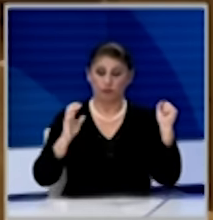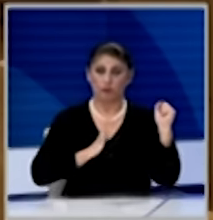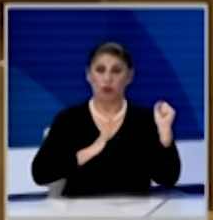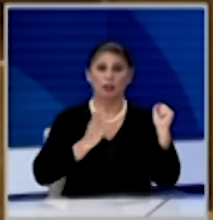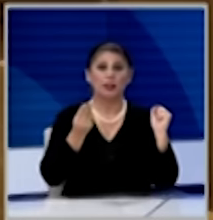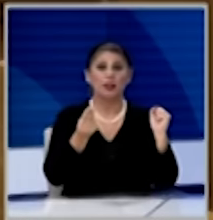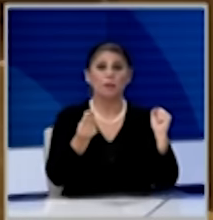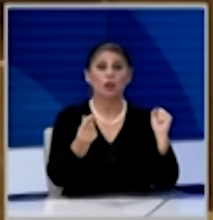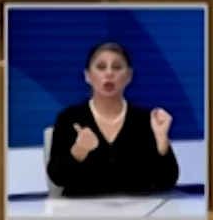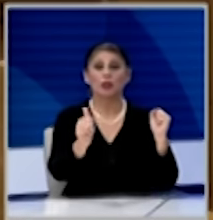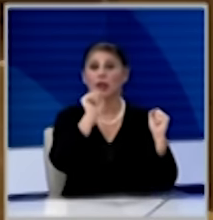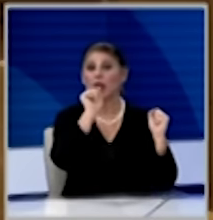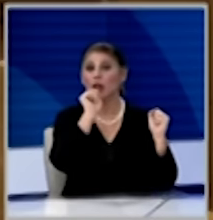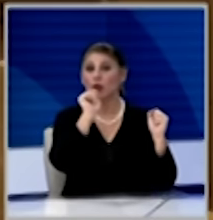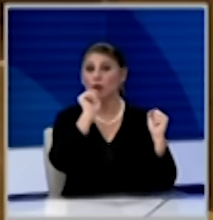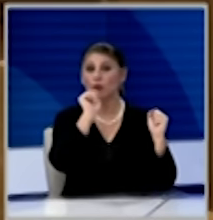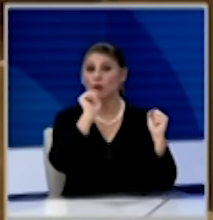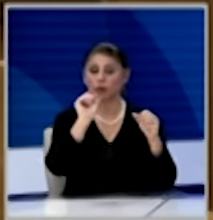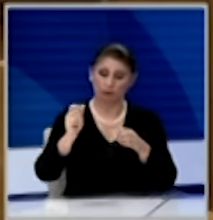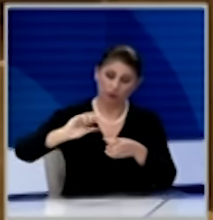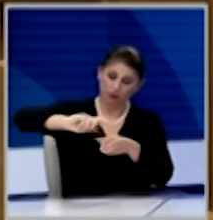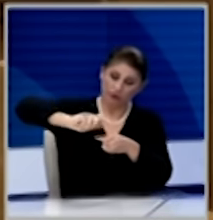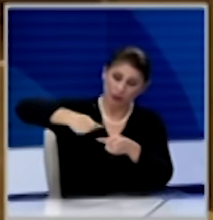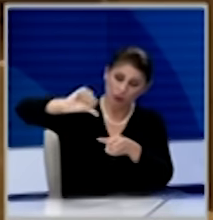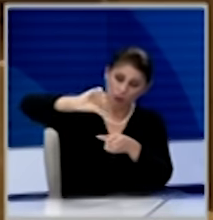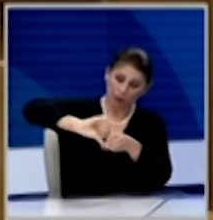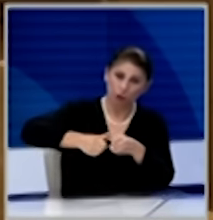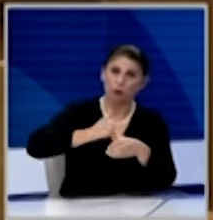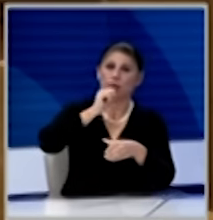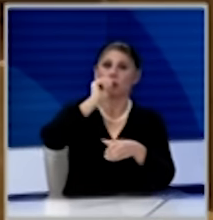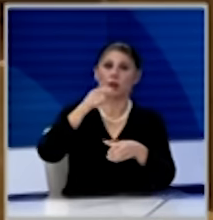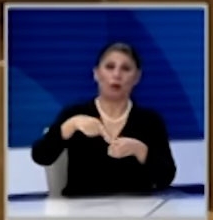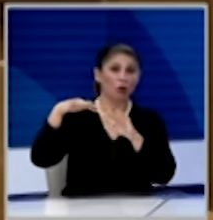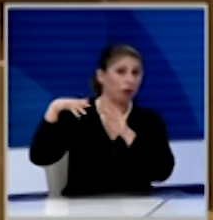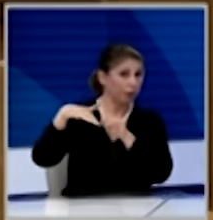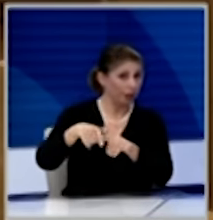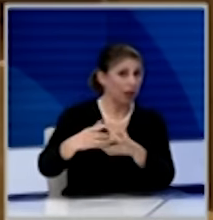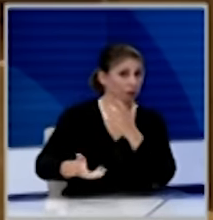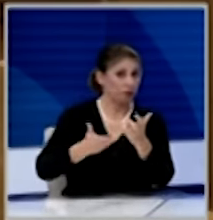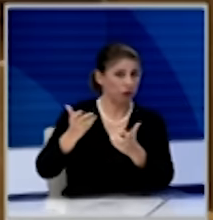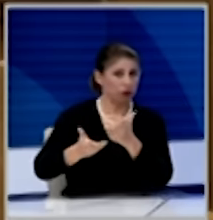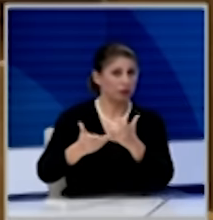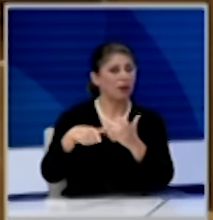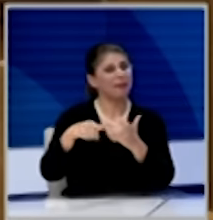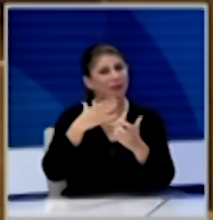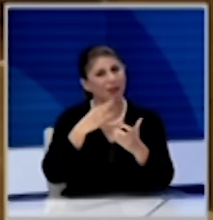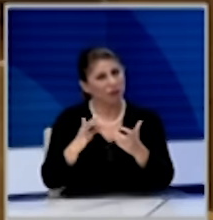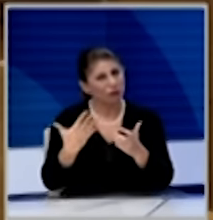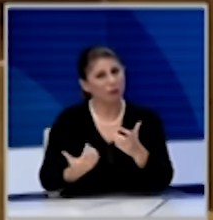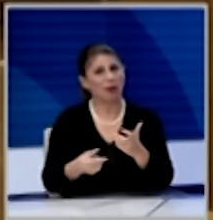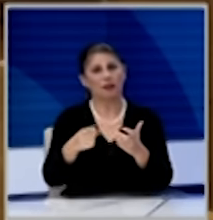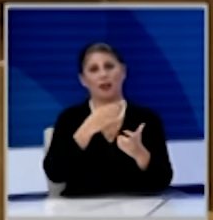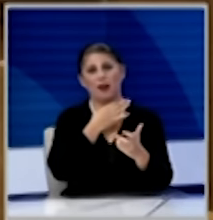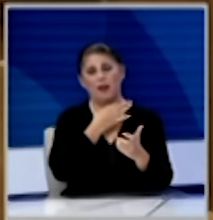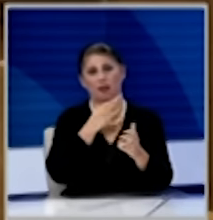και η ποιότητα του νερού ύδρευσης που φαίνεται να επηρεάζεται από τις πυρκαγιές γ αυτό και υπάρχει η